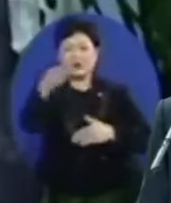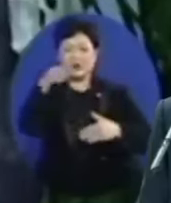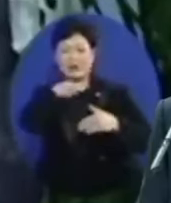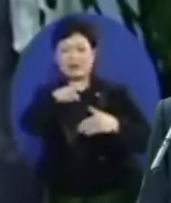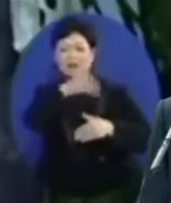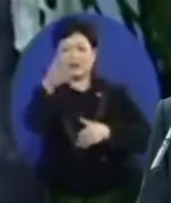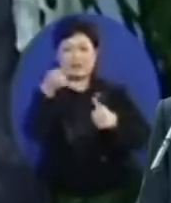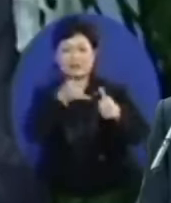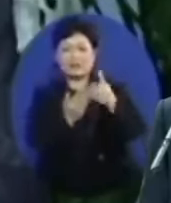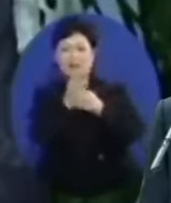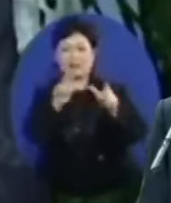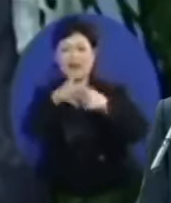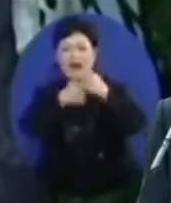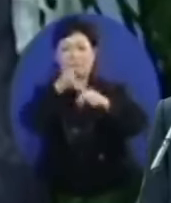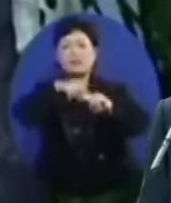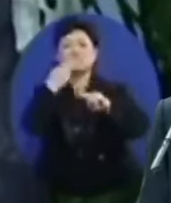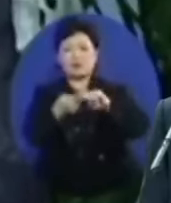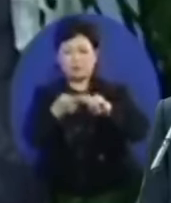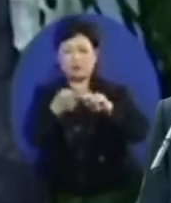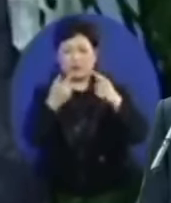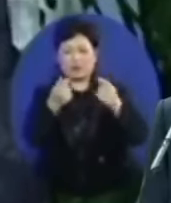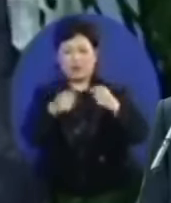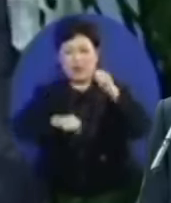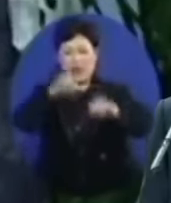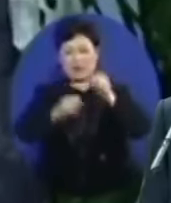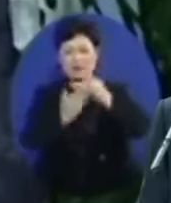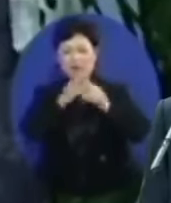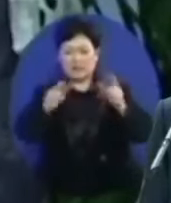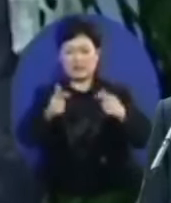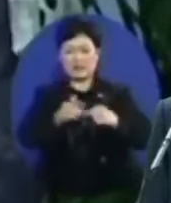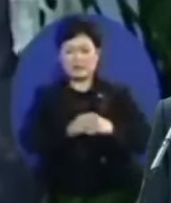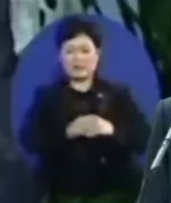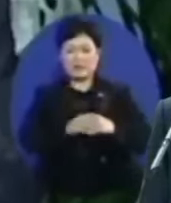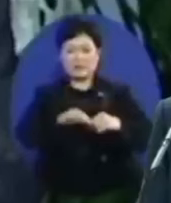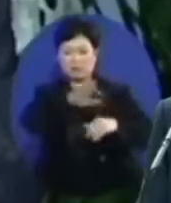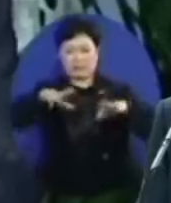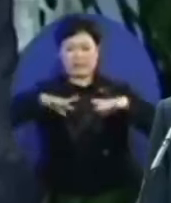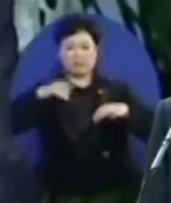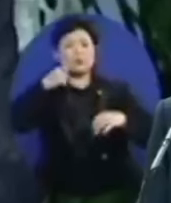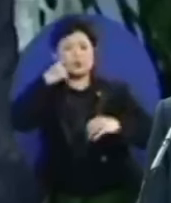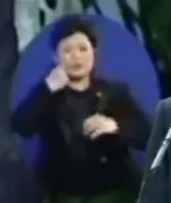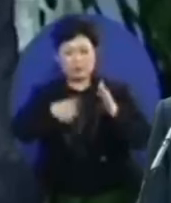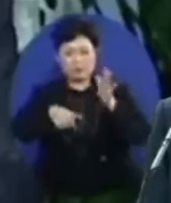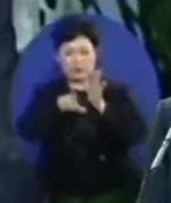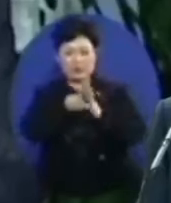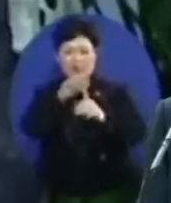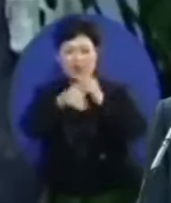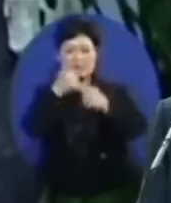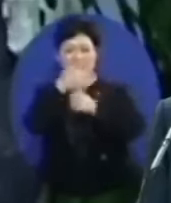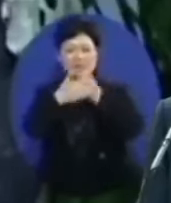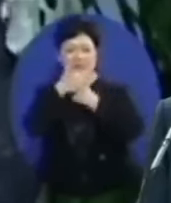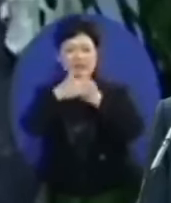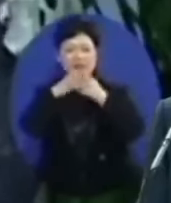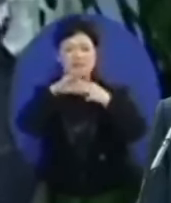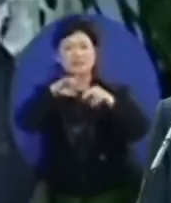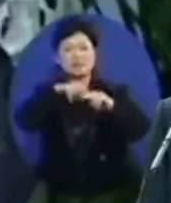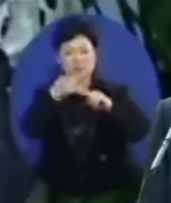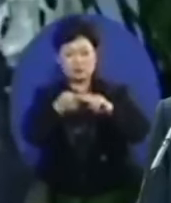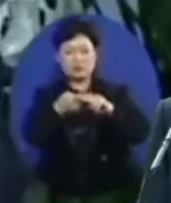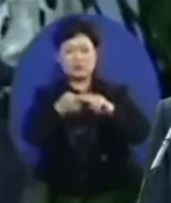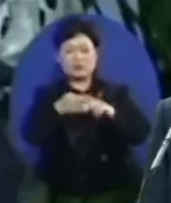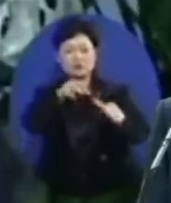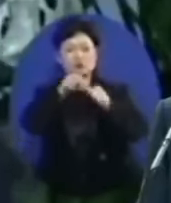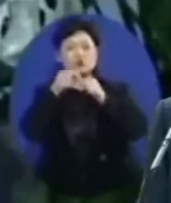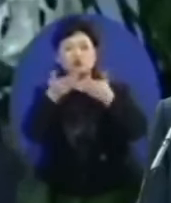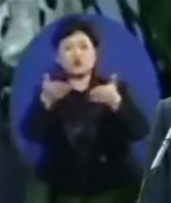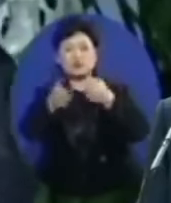난 것이 아니라 하나님의 선물이라. 행위에서 난 것이 아니니 누구든지 자랑치 못하게 하려 함이라. 하나님이 은혜의 선물로 구원을 주시기